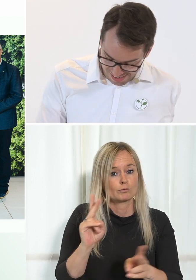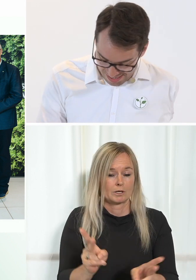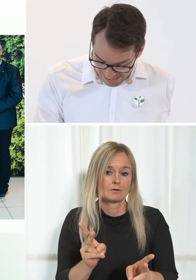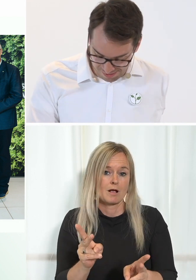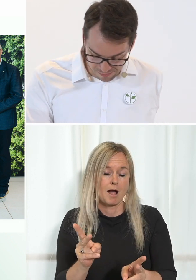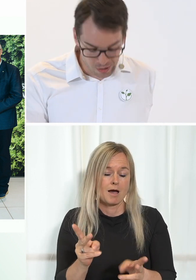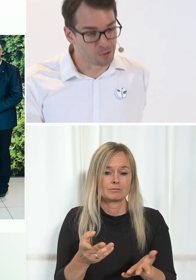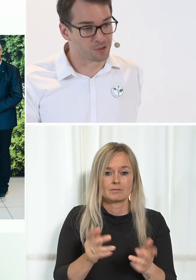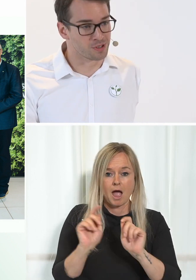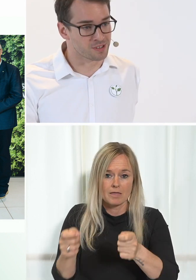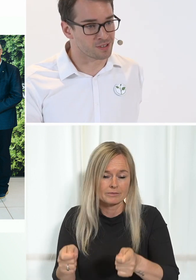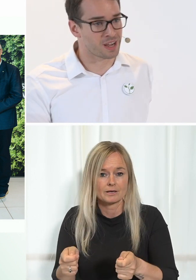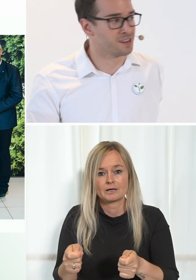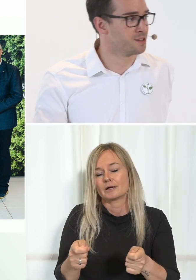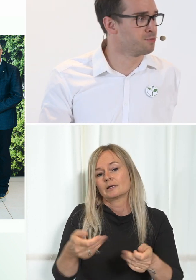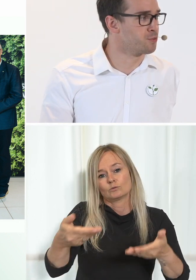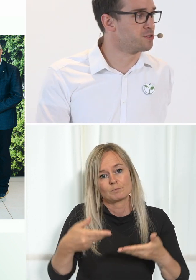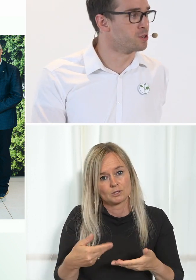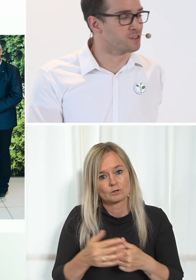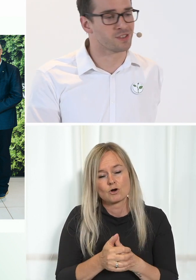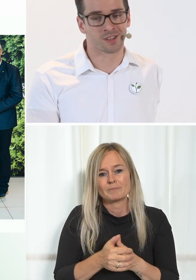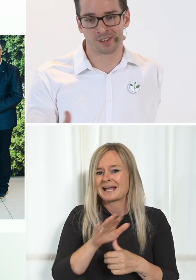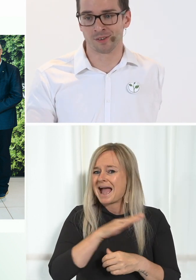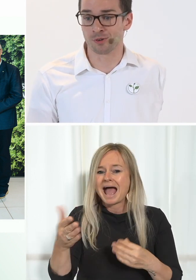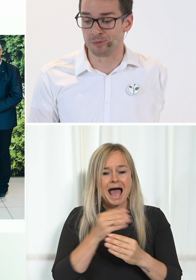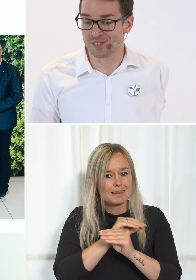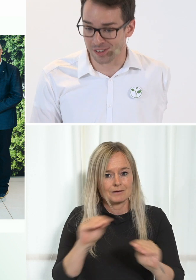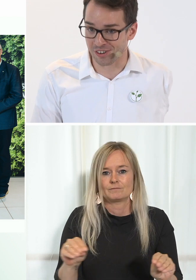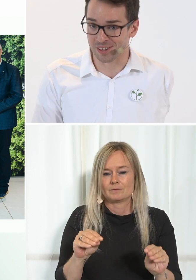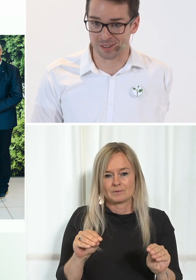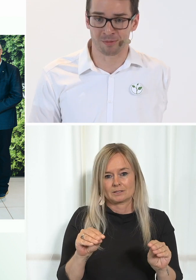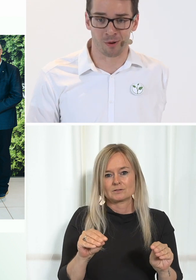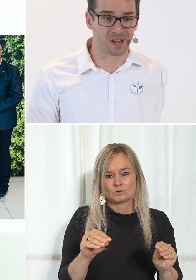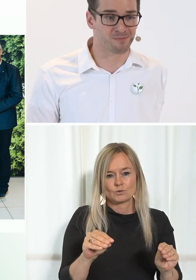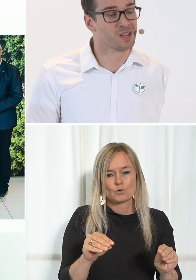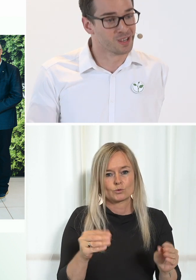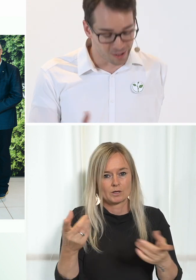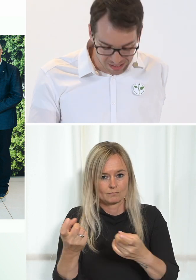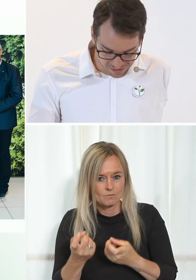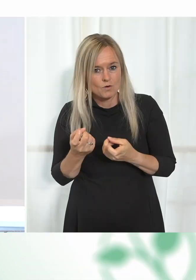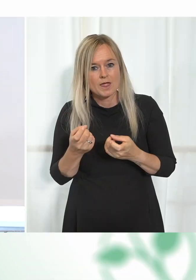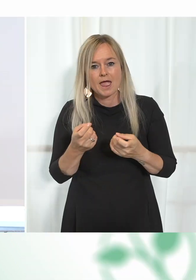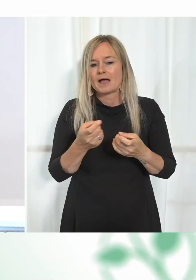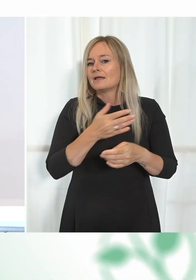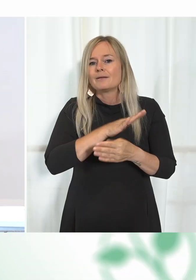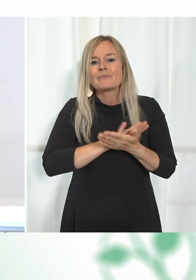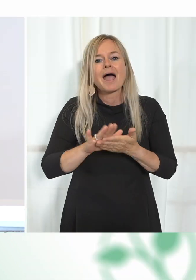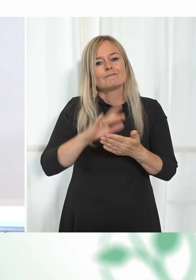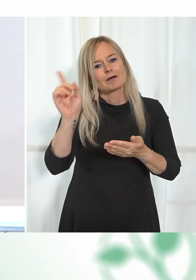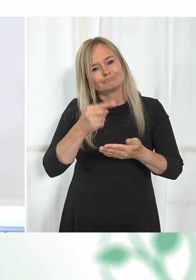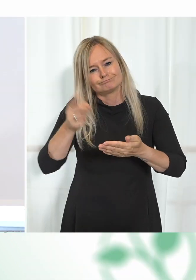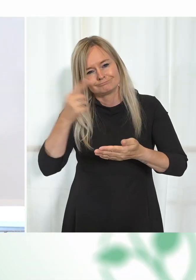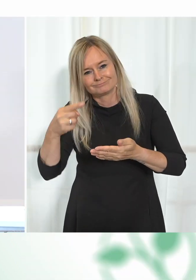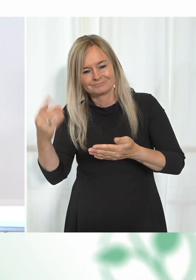einmal nachsehen. Und natürlich alle Informationen, die Sie in den Willkommensgeschenken bekommen haben, blättern Sie durch und wir freuen